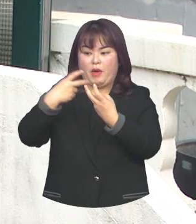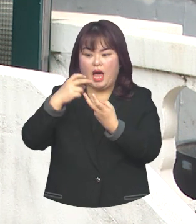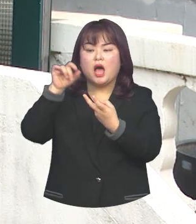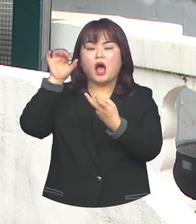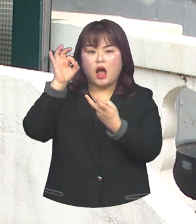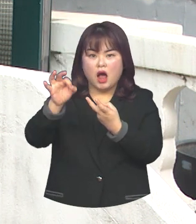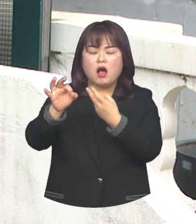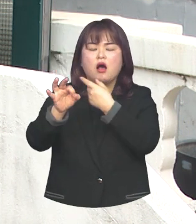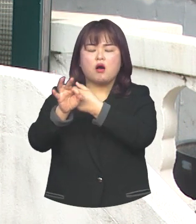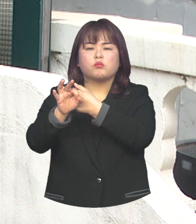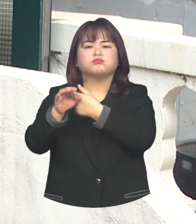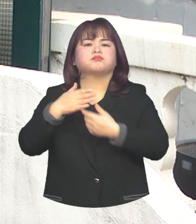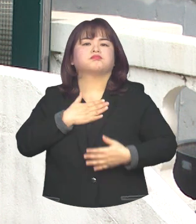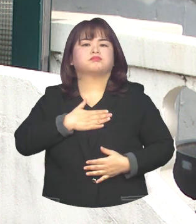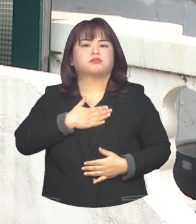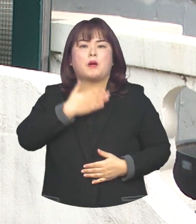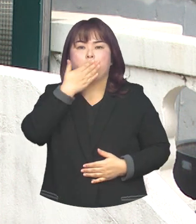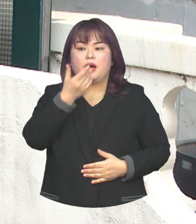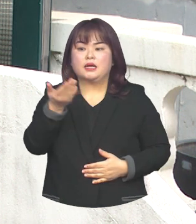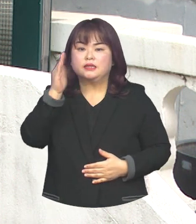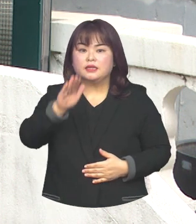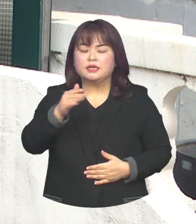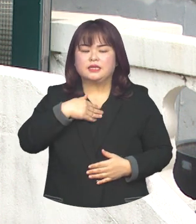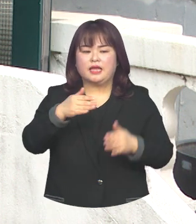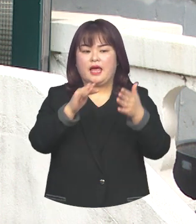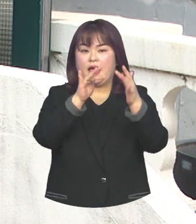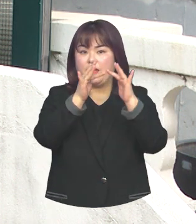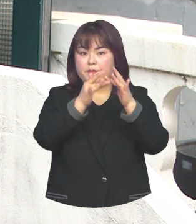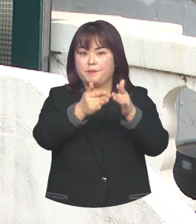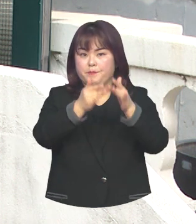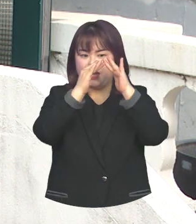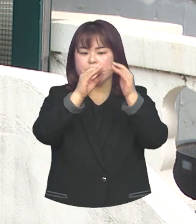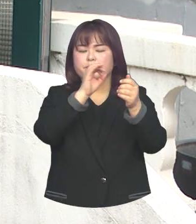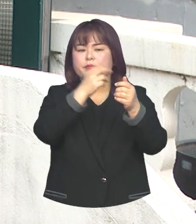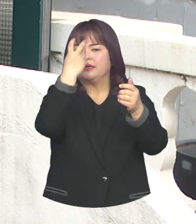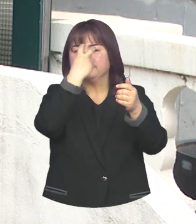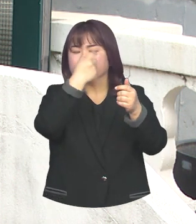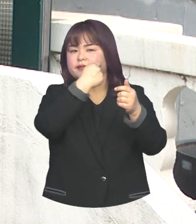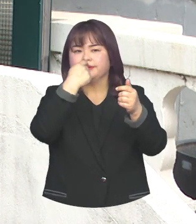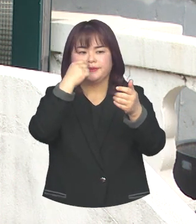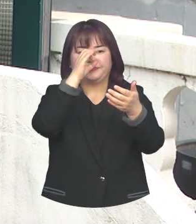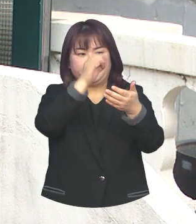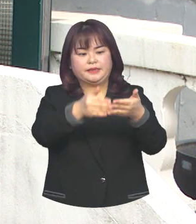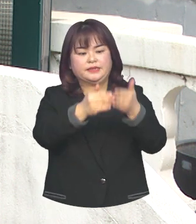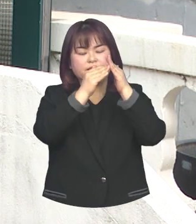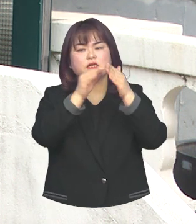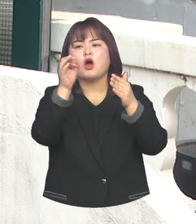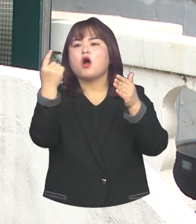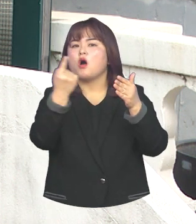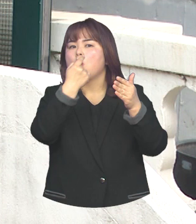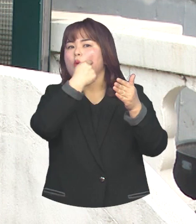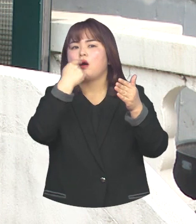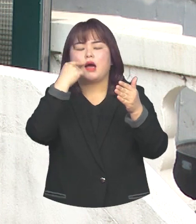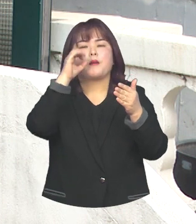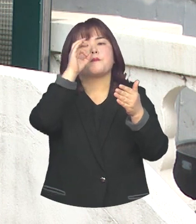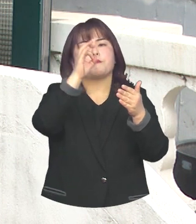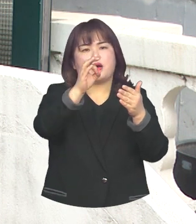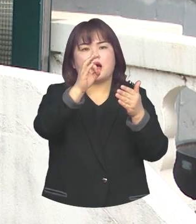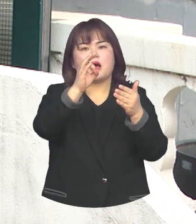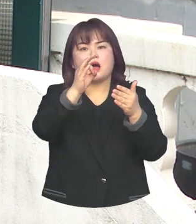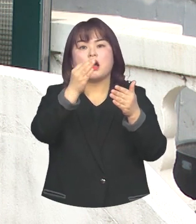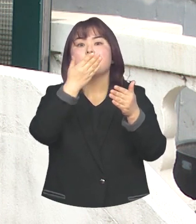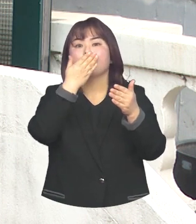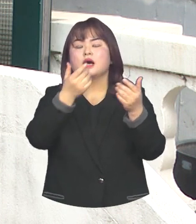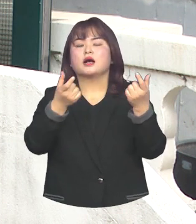날라와야 그때만 이제 알 수 있었는데 지금은 이제 감지기를 설치를 해서 그때 이제 그거를 볼